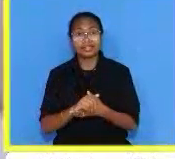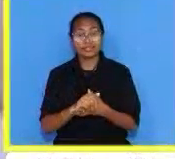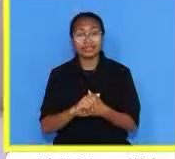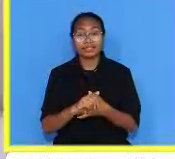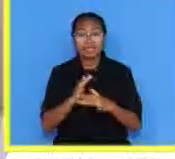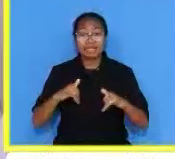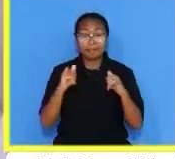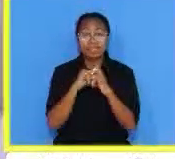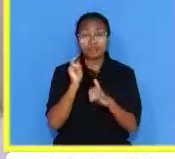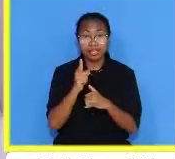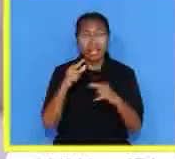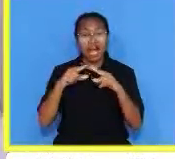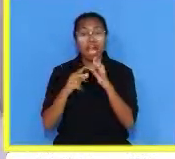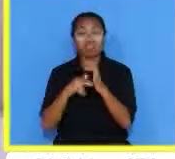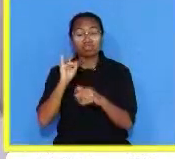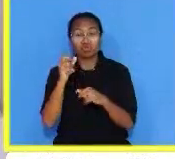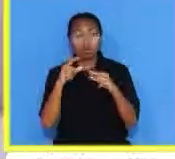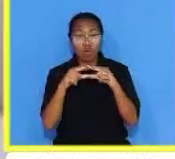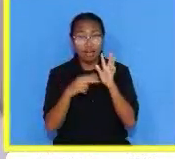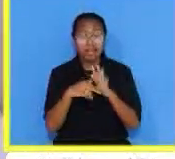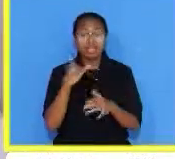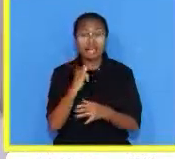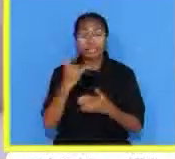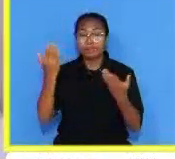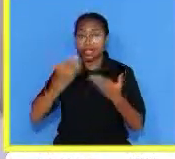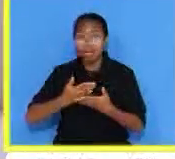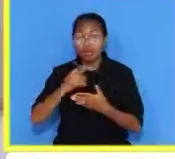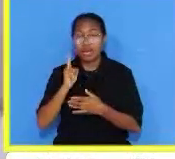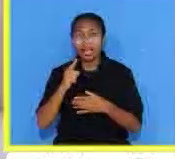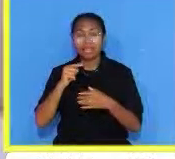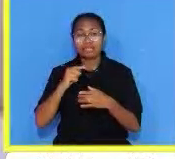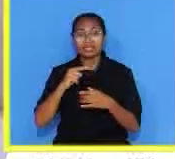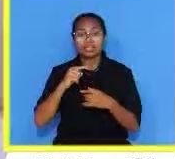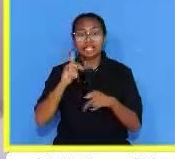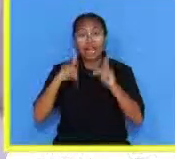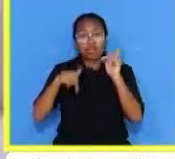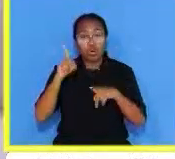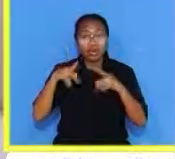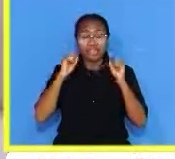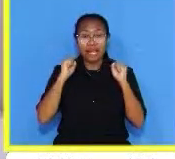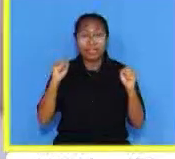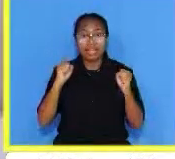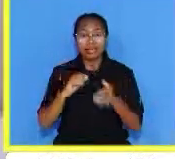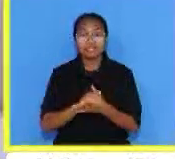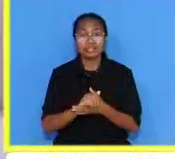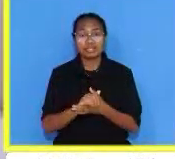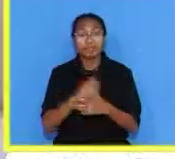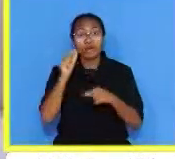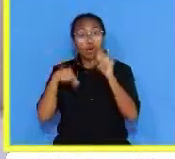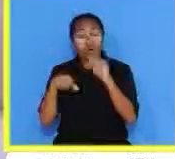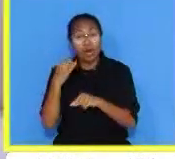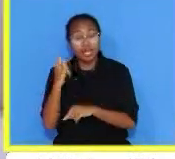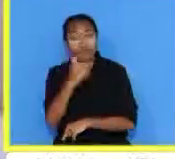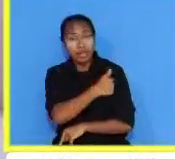seperti anjuran yang sudah diberikan oleh jajaran kesehatan kepada orang yang mau divaksinasi,